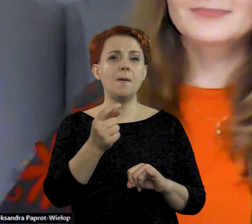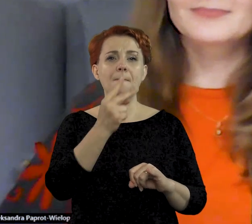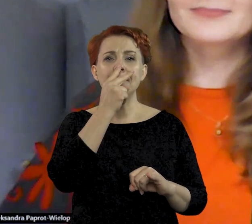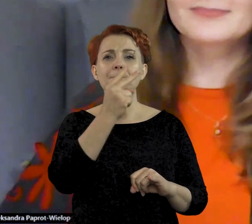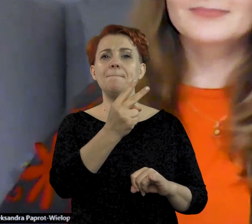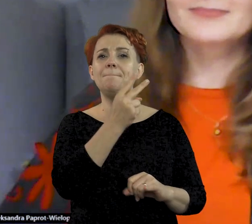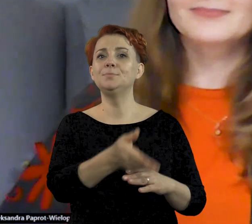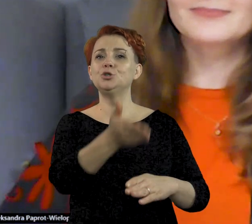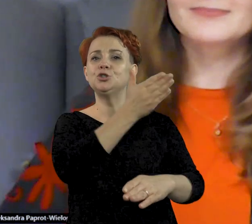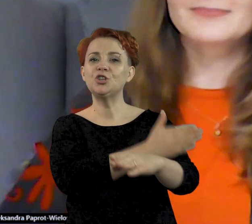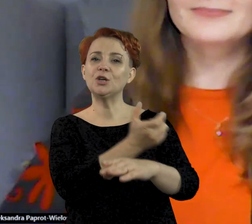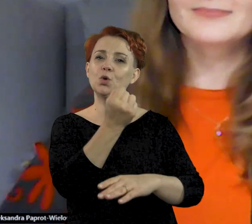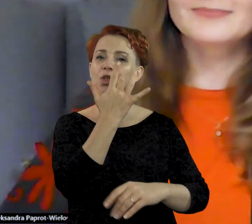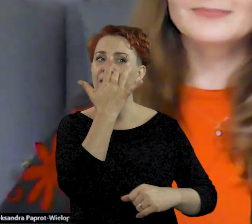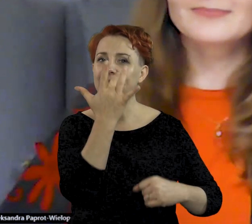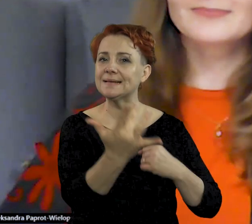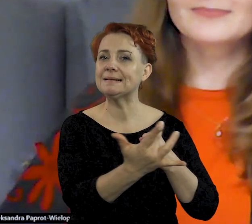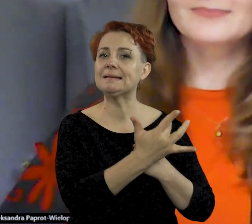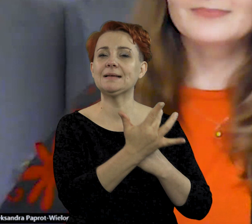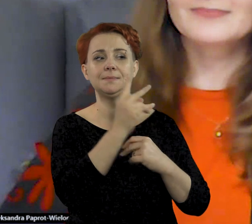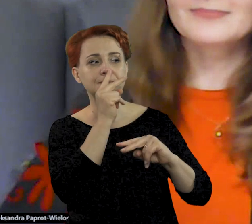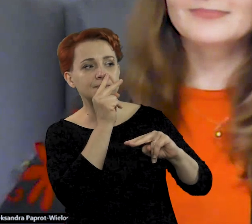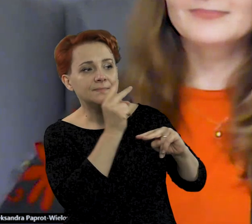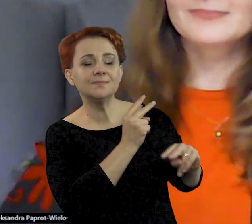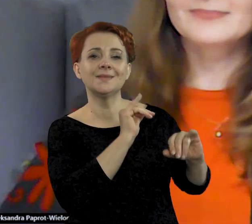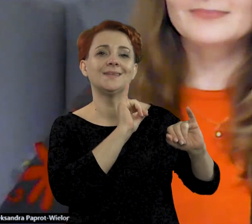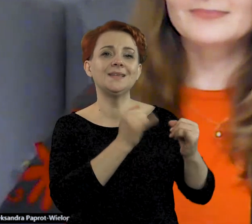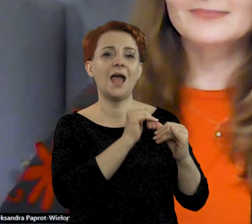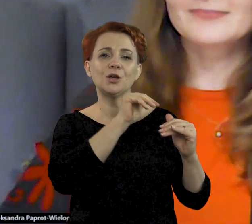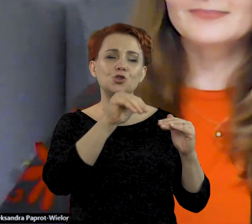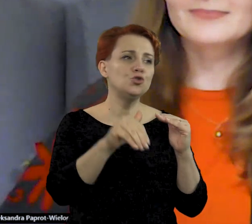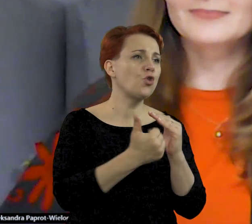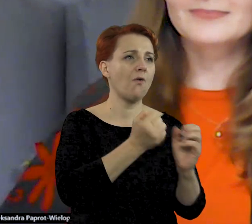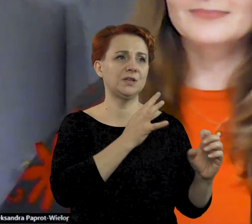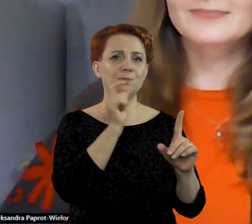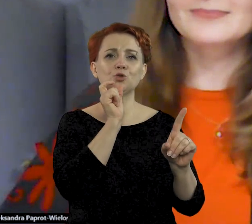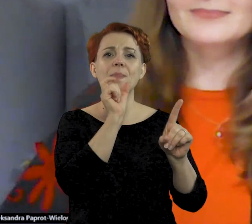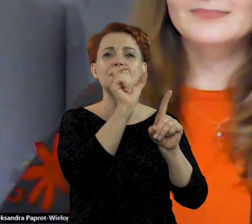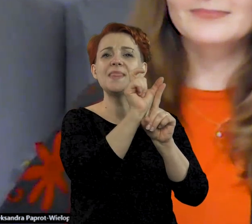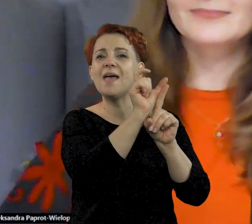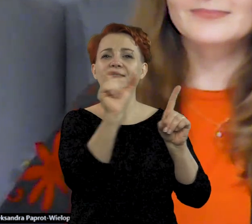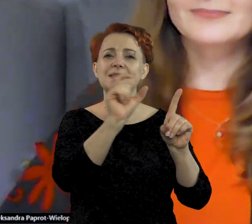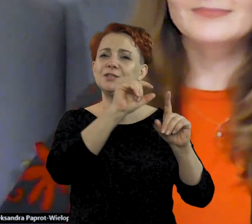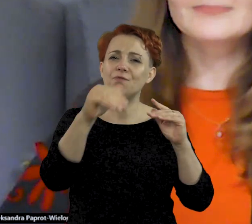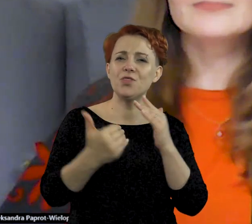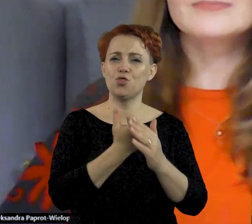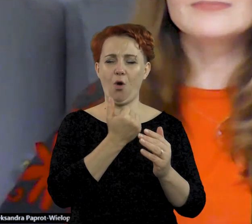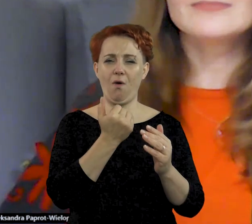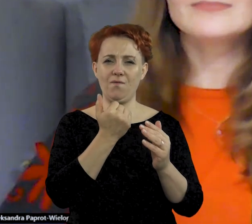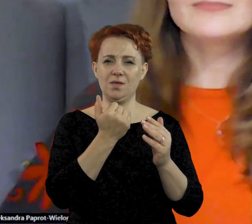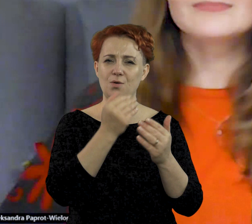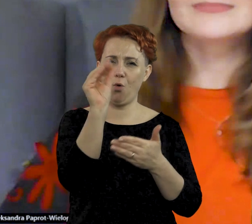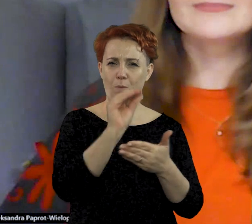przeszłości, próby jej odczytania, redefinicji i tutaj bym jako